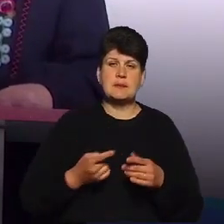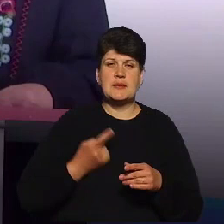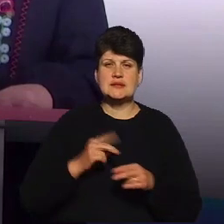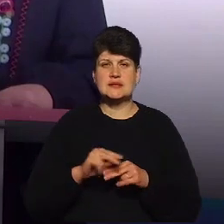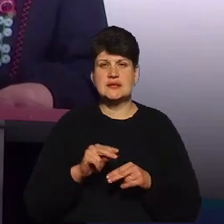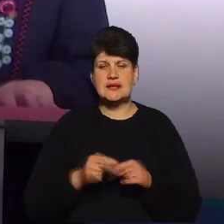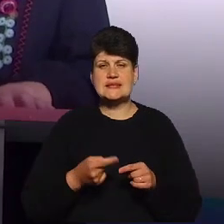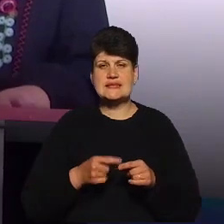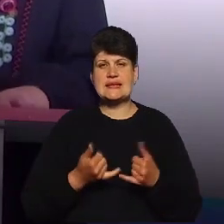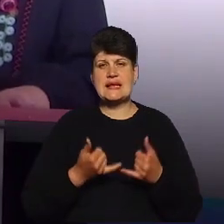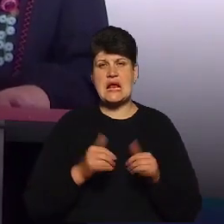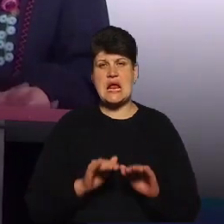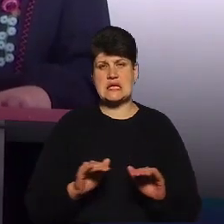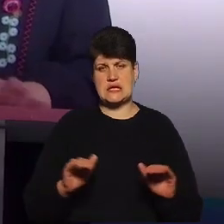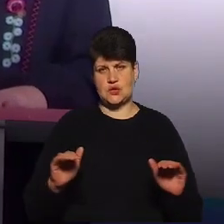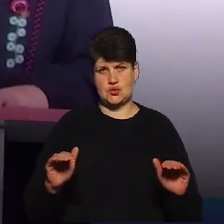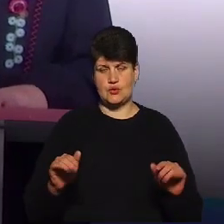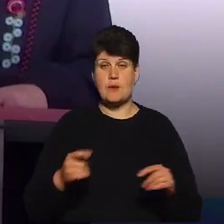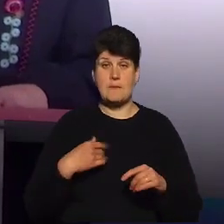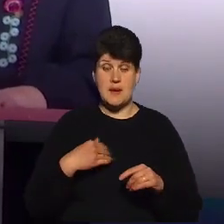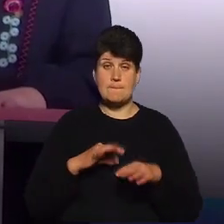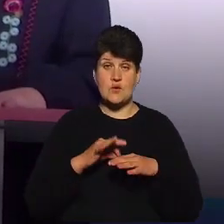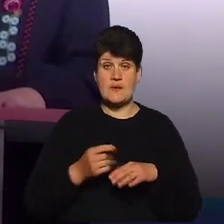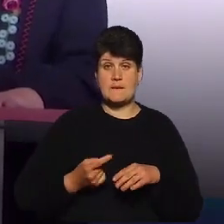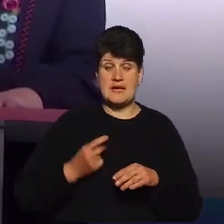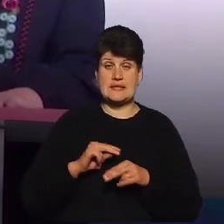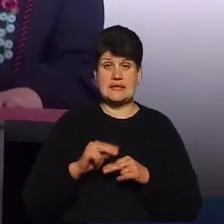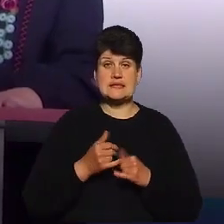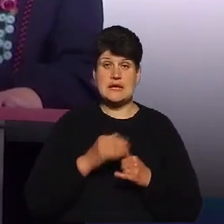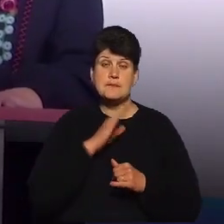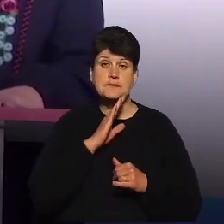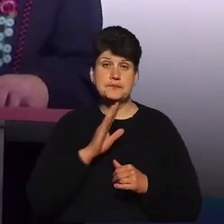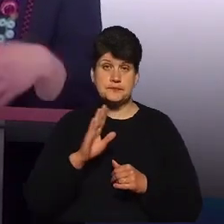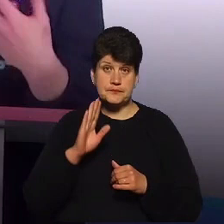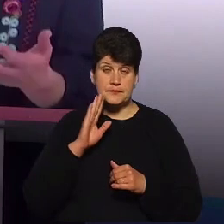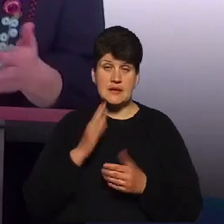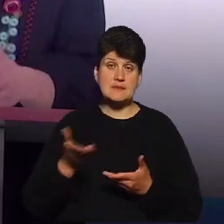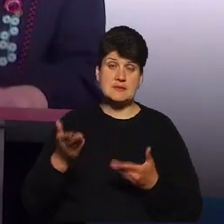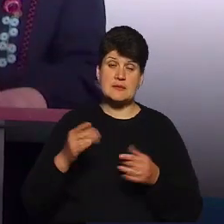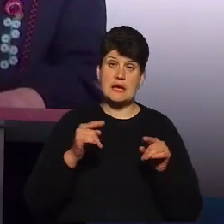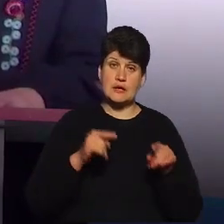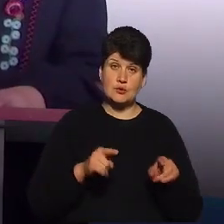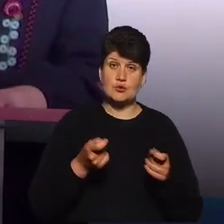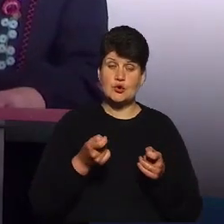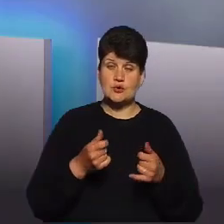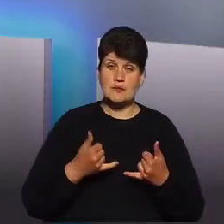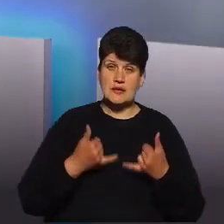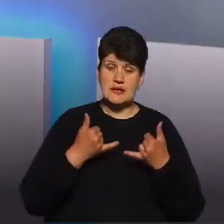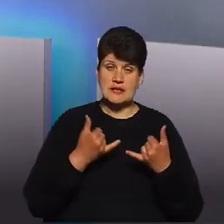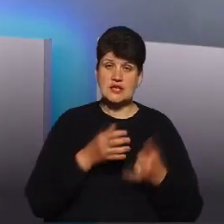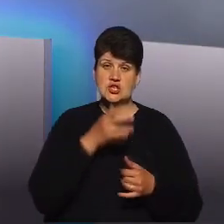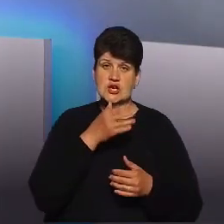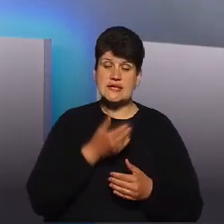Угу. Хоча ми проводили майстер-класи і для матусь, ми запрошували просто для того, щоб трошечки приділити час для них. Так, особливо, угу,